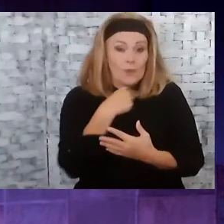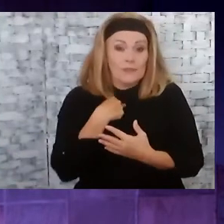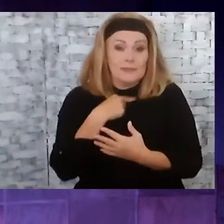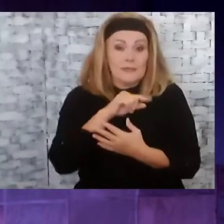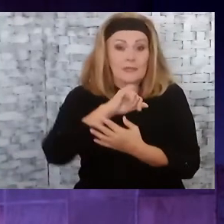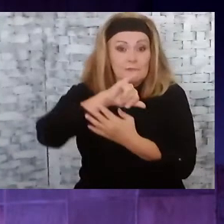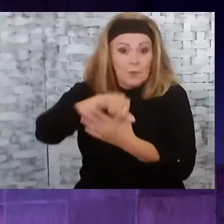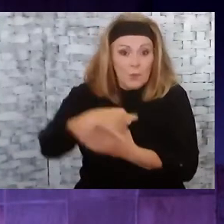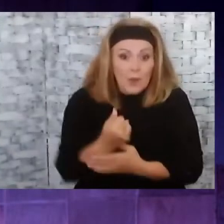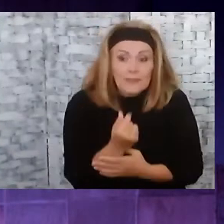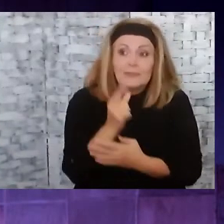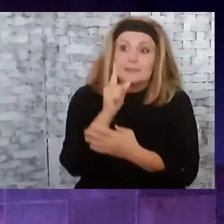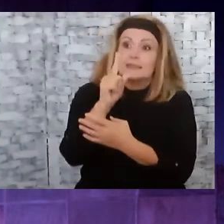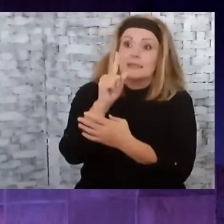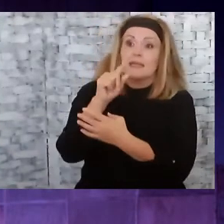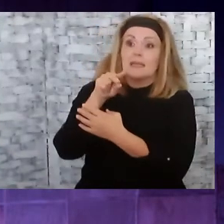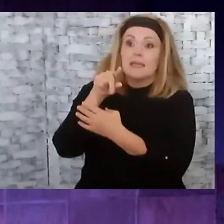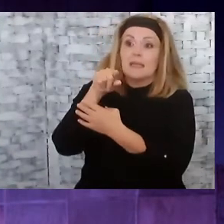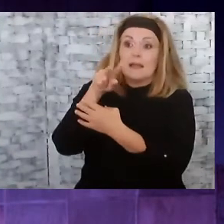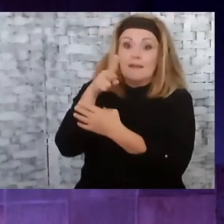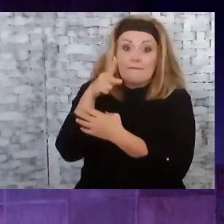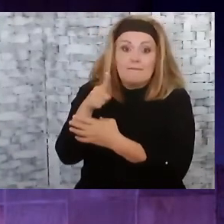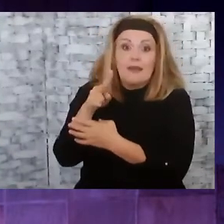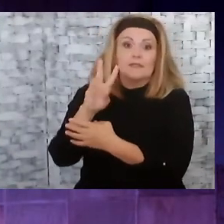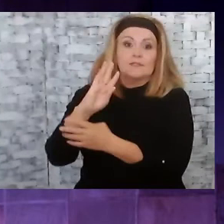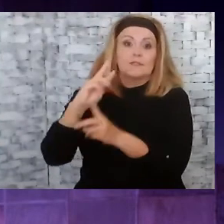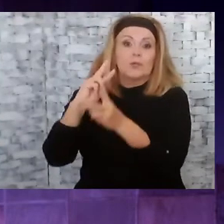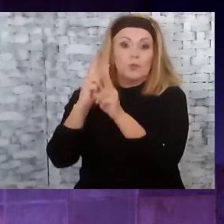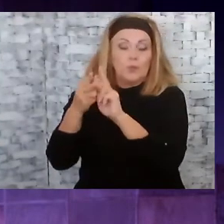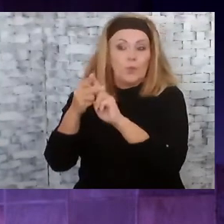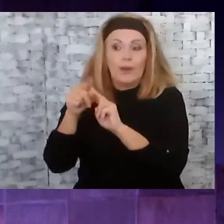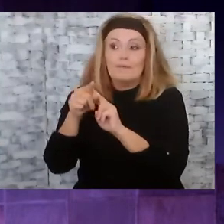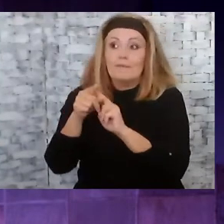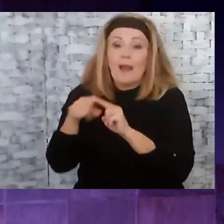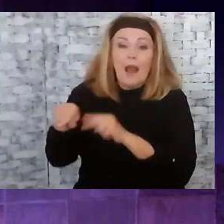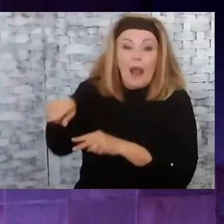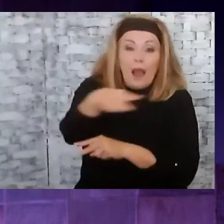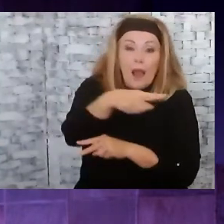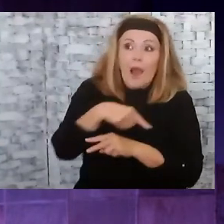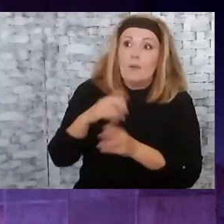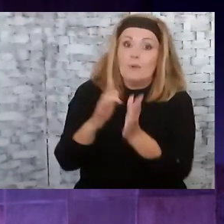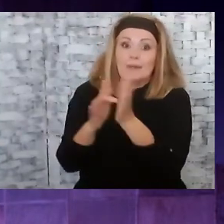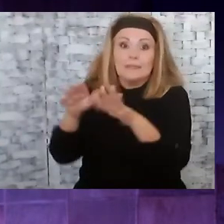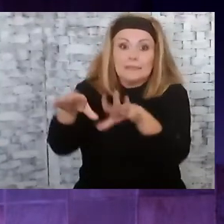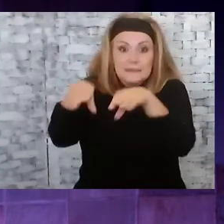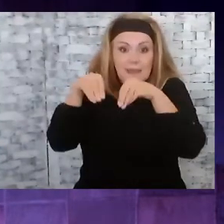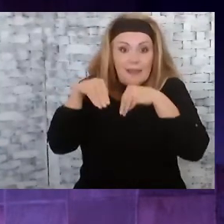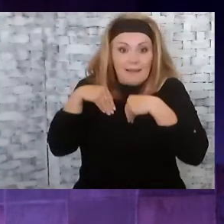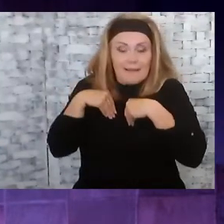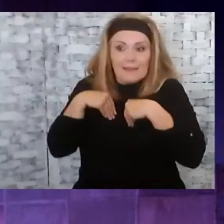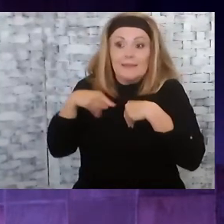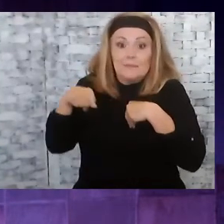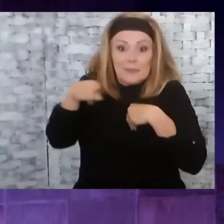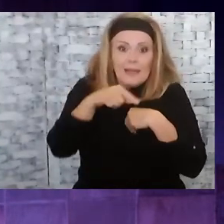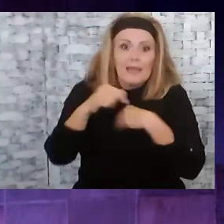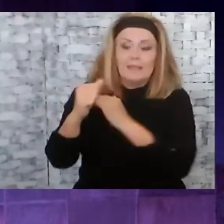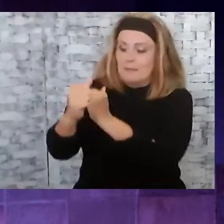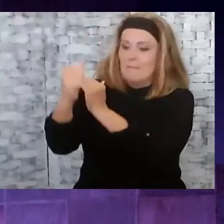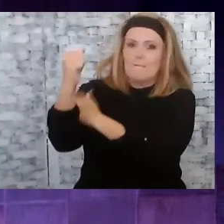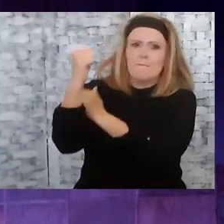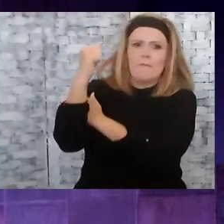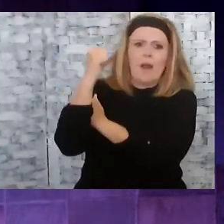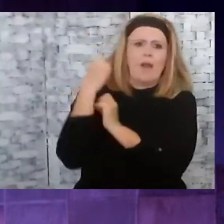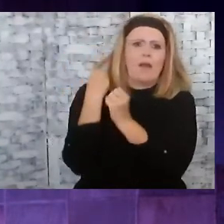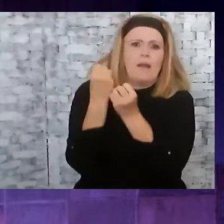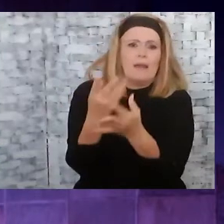vers 12? Aan almal wat Jesus aangeneem het, aan hulle het hy die mag gegee om kinders van God te wees. Daar's